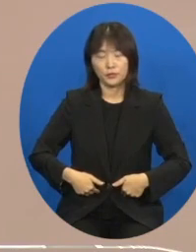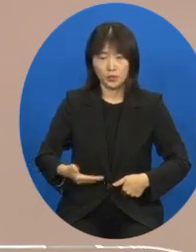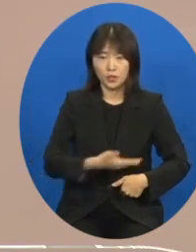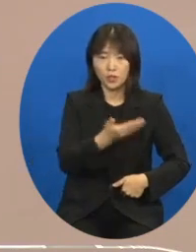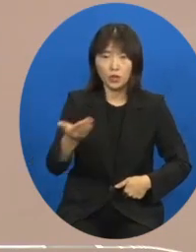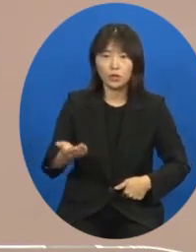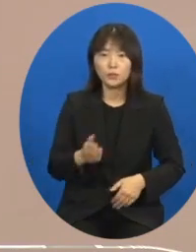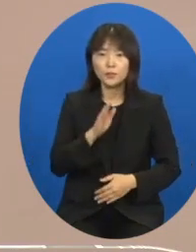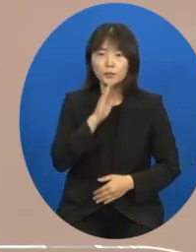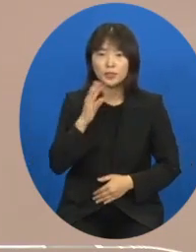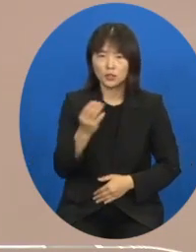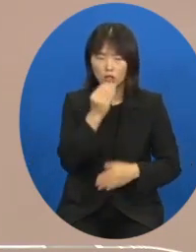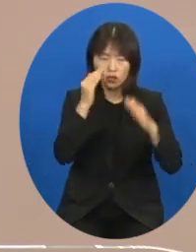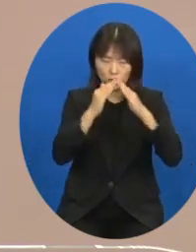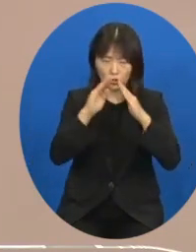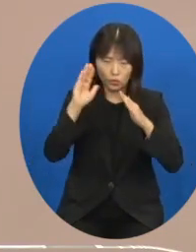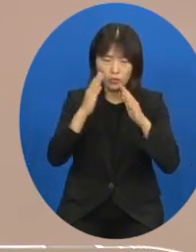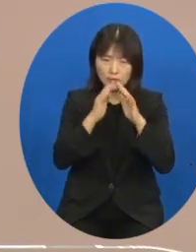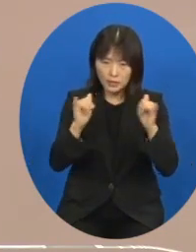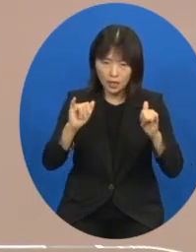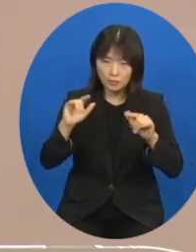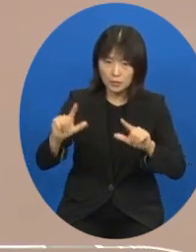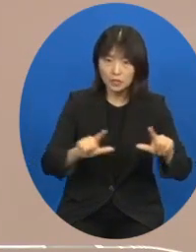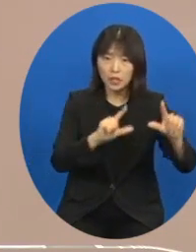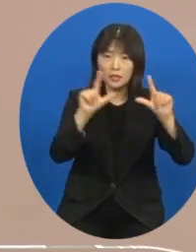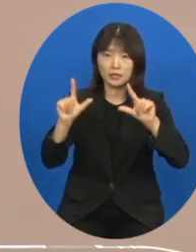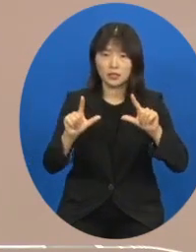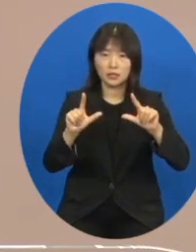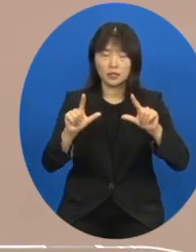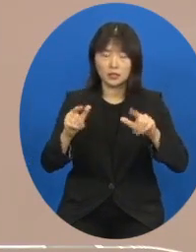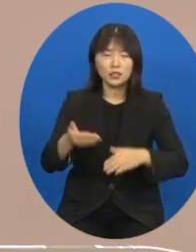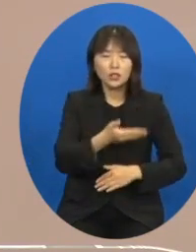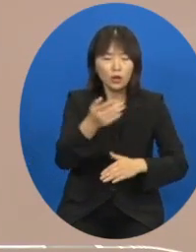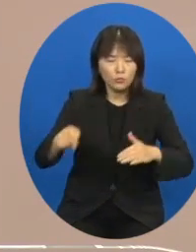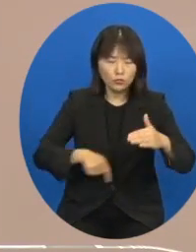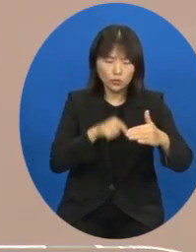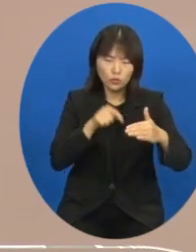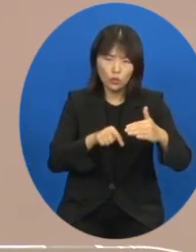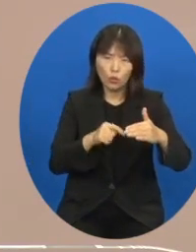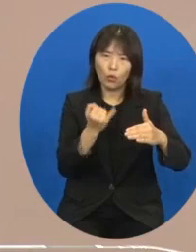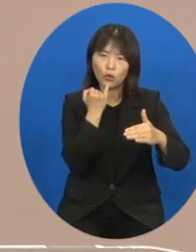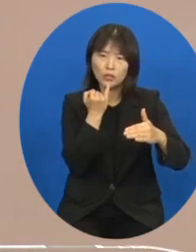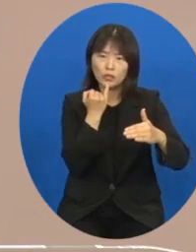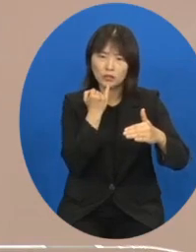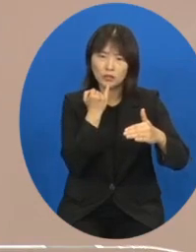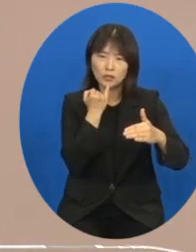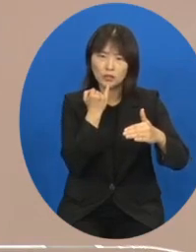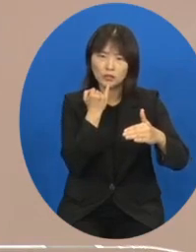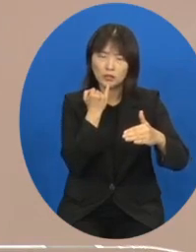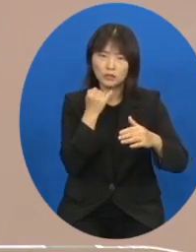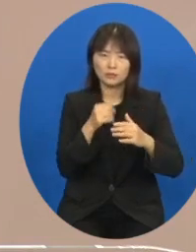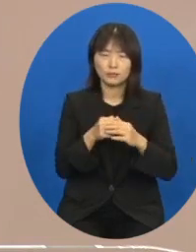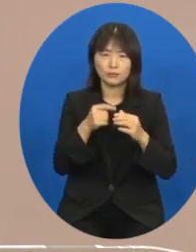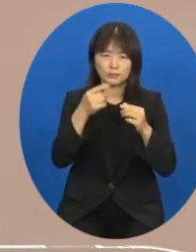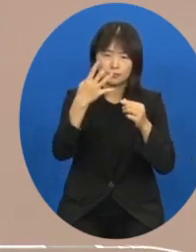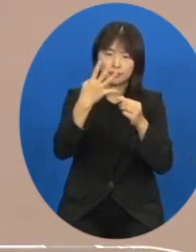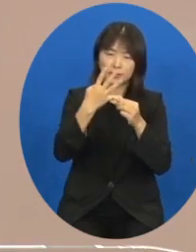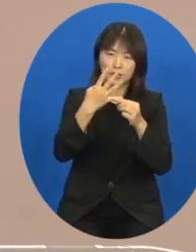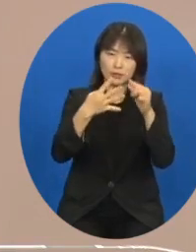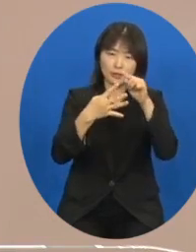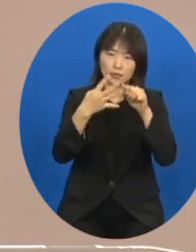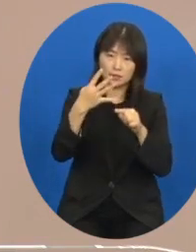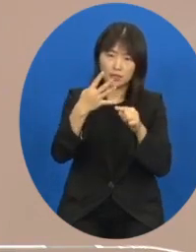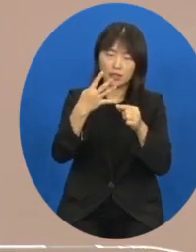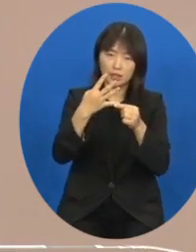여러분이 진짜 성전된 자로 사셨는지, 여러분의 속은 괜찮은지, 한네 가지 질문만 한번